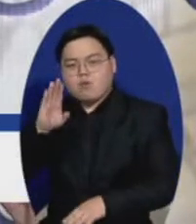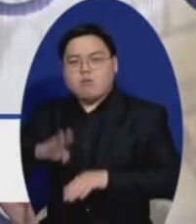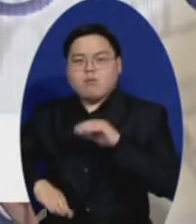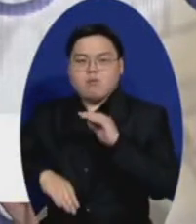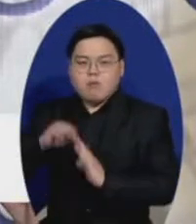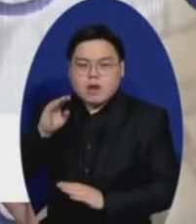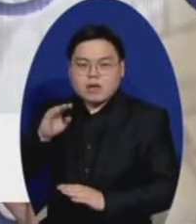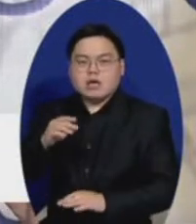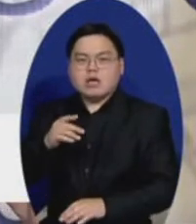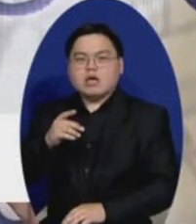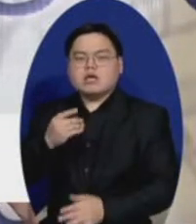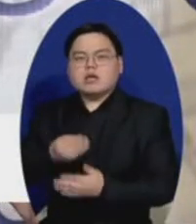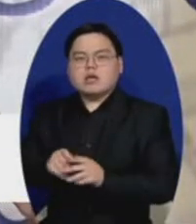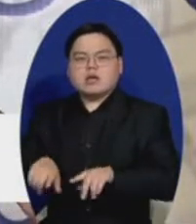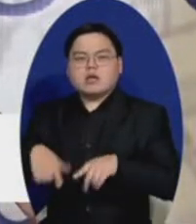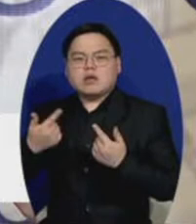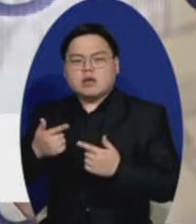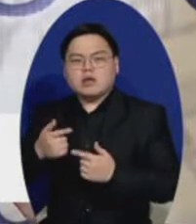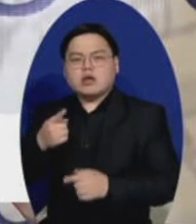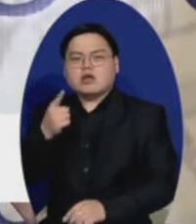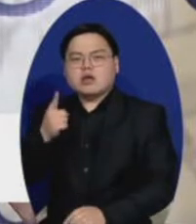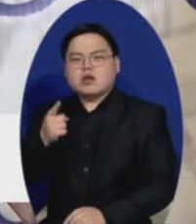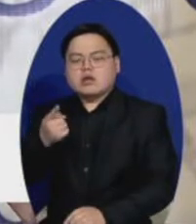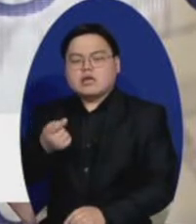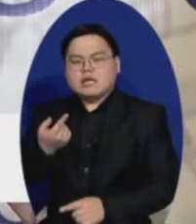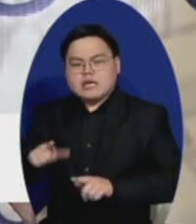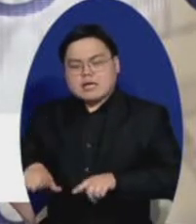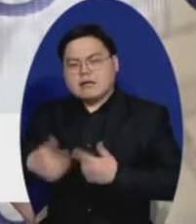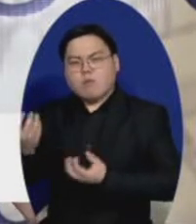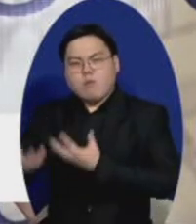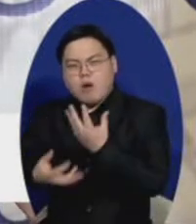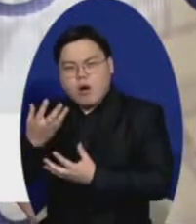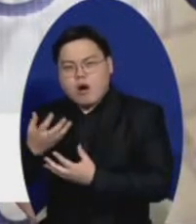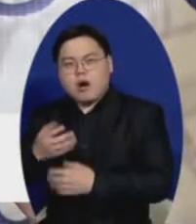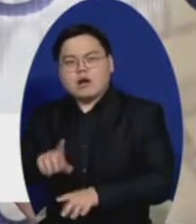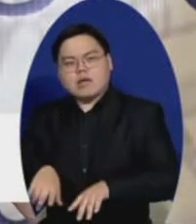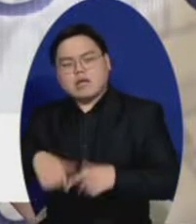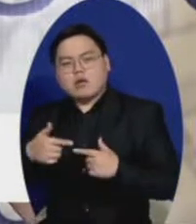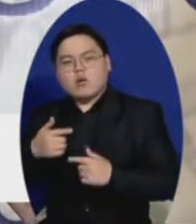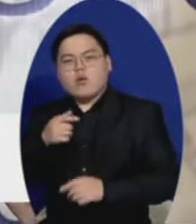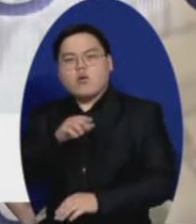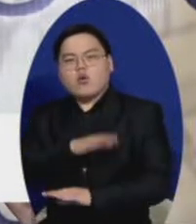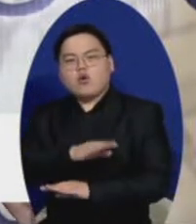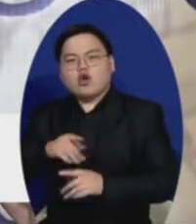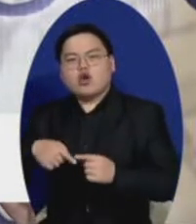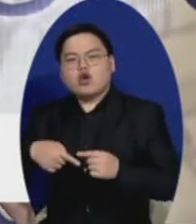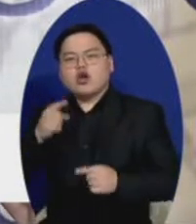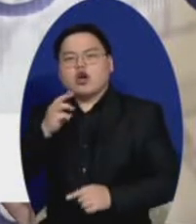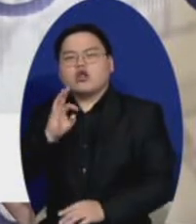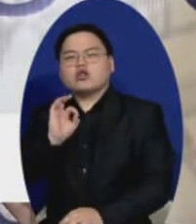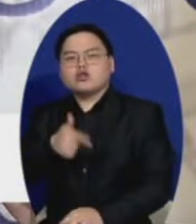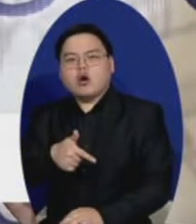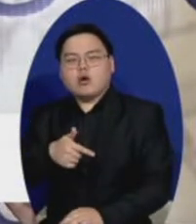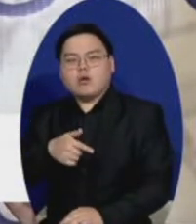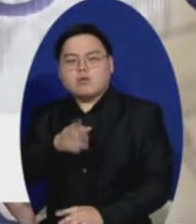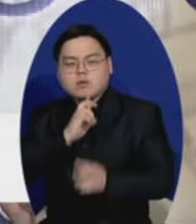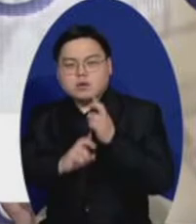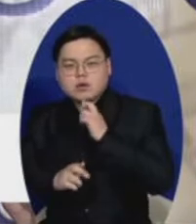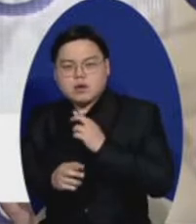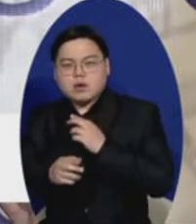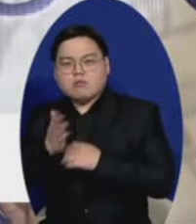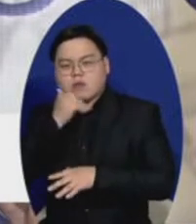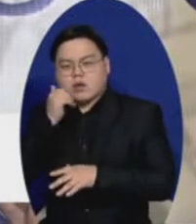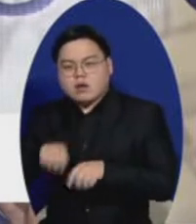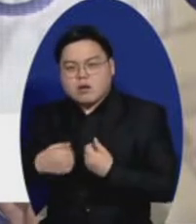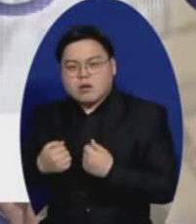байгууламж нэг өдөр байж байгаа л барилгын бүтнээрээ шатчихдаг, нэг өдөр байж байгаа л хүүхд зүгэн суулаад одоо эрсд чиг энэ чиг гэдэг бол энэ бол иргэд